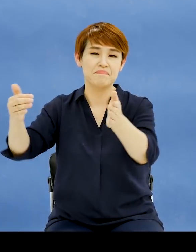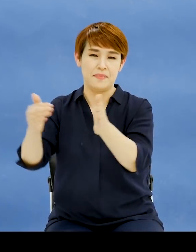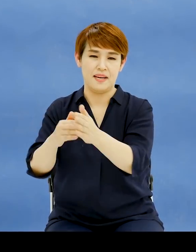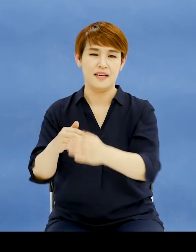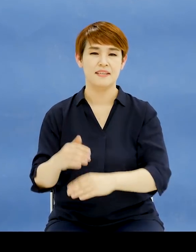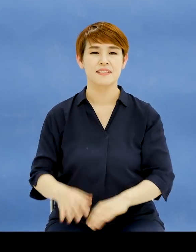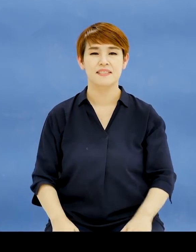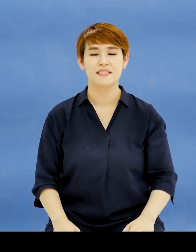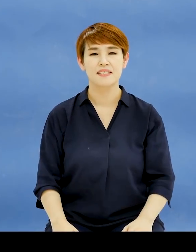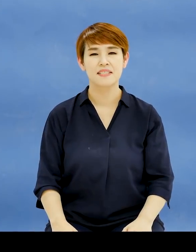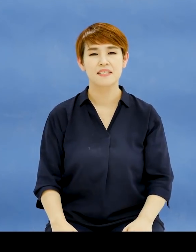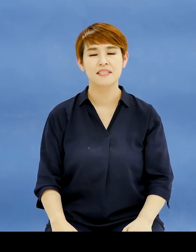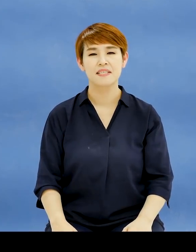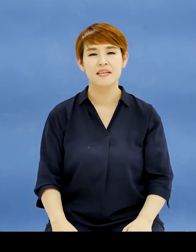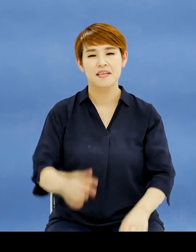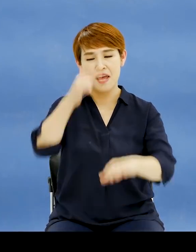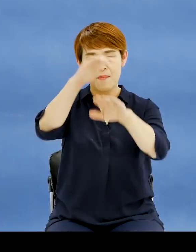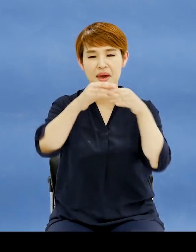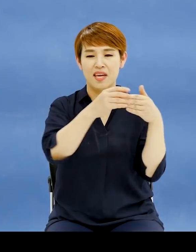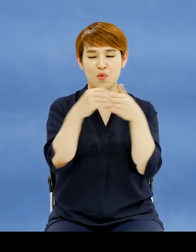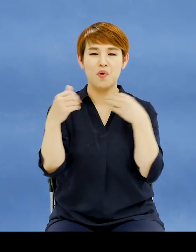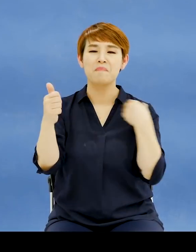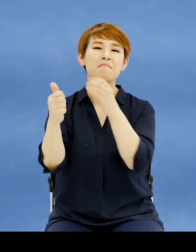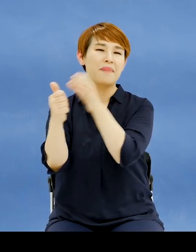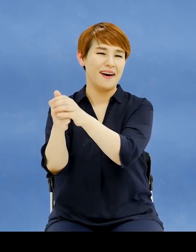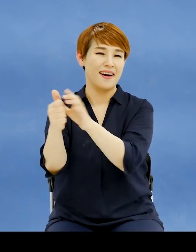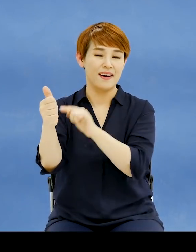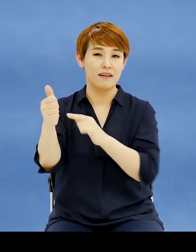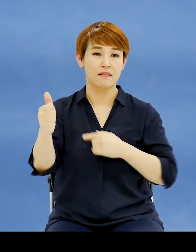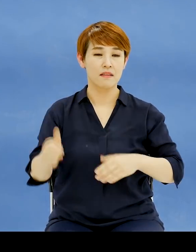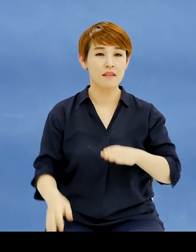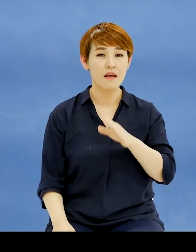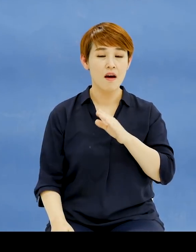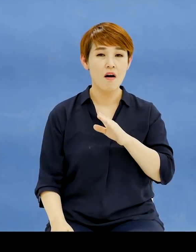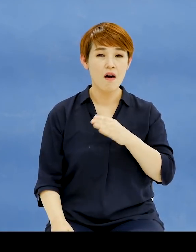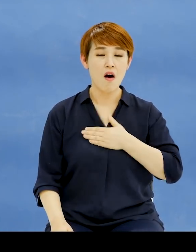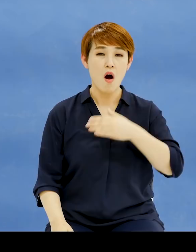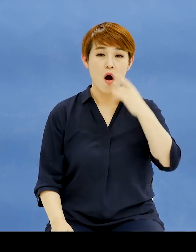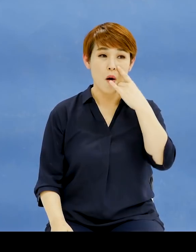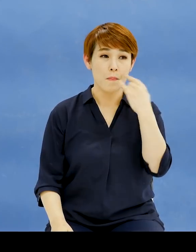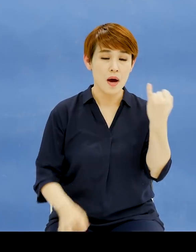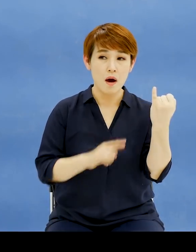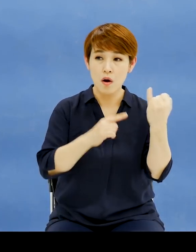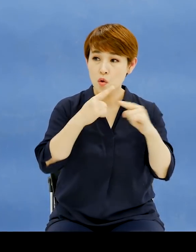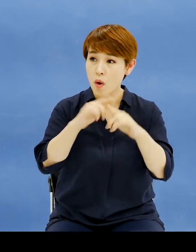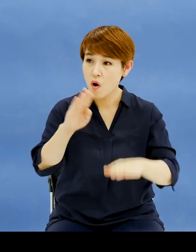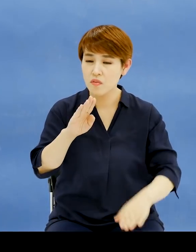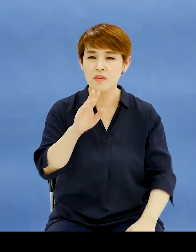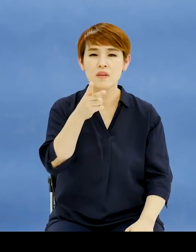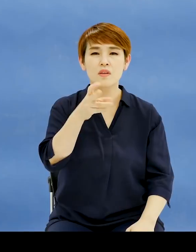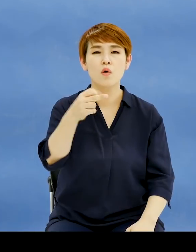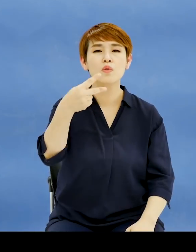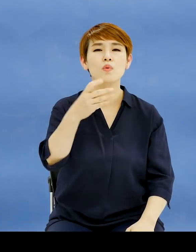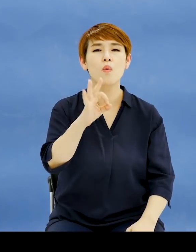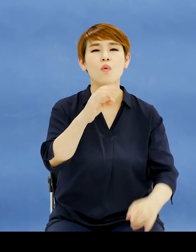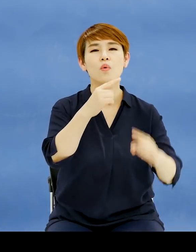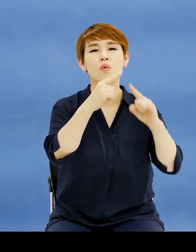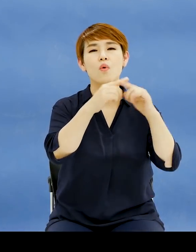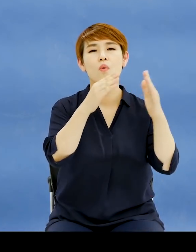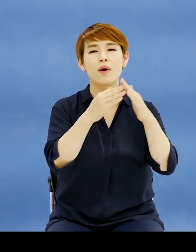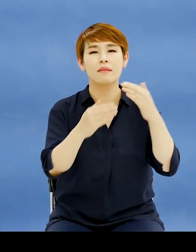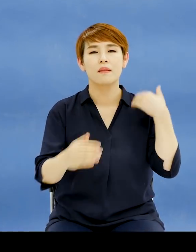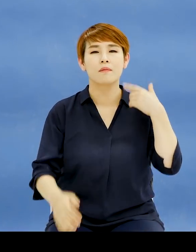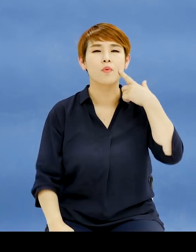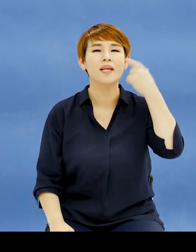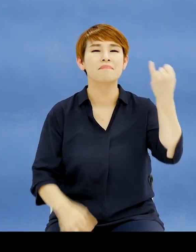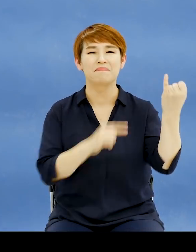그래서 강사의 예배 인도를 하셨는데 저희 어머님이 이제 담임하시는 교회에 그러니까 어머님이 어떤 교회? 영동제일교회